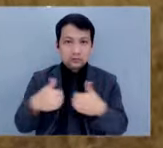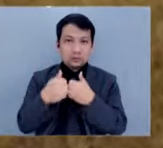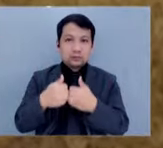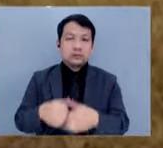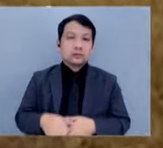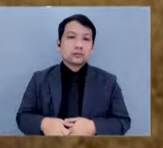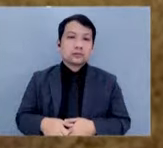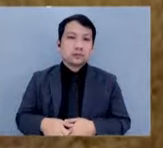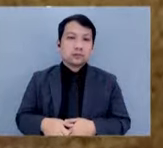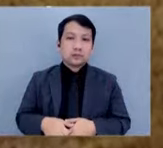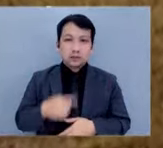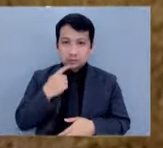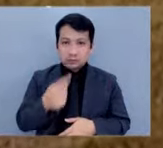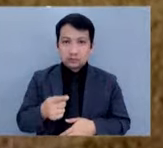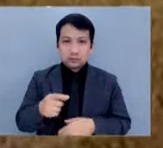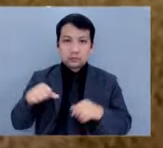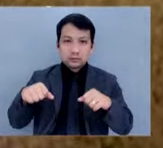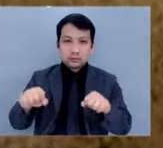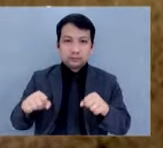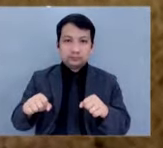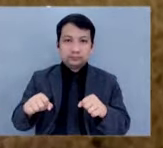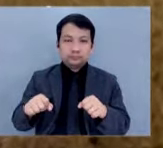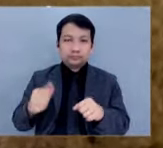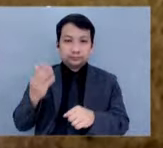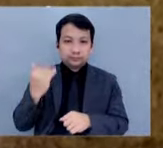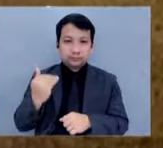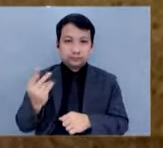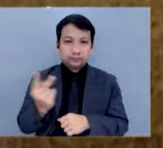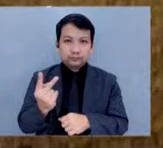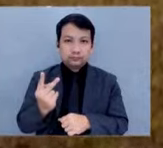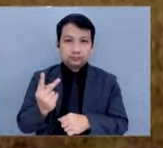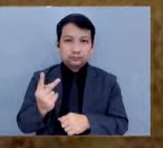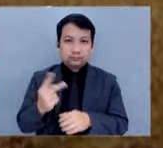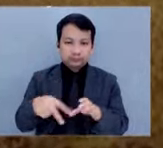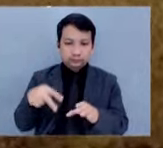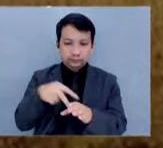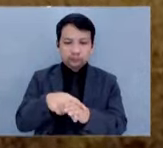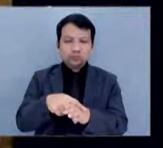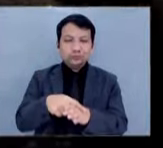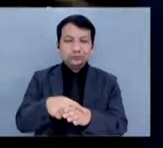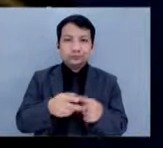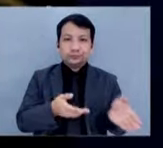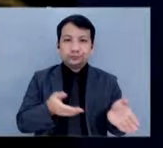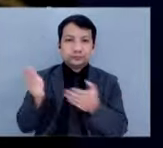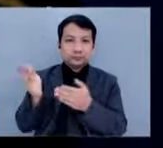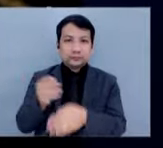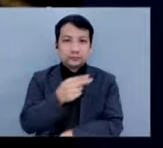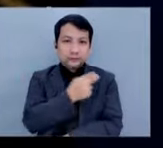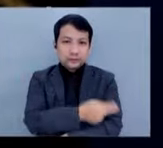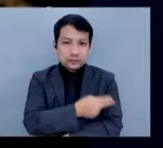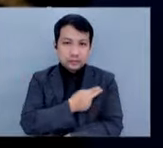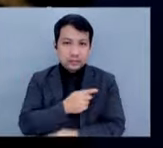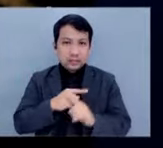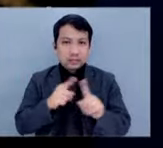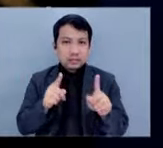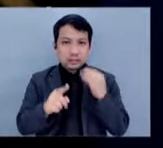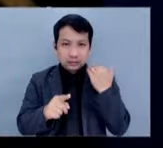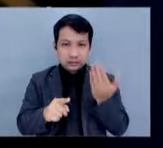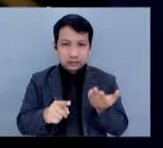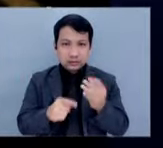sa kalsada ang rider ng motor at ang dalawa niyang angkas. Isinugod silang lahat sa ospital pero namatay ang